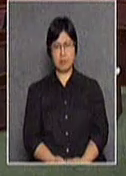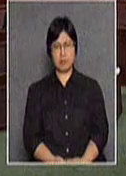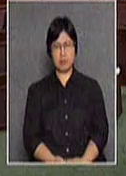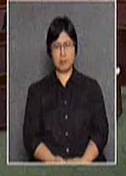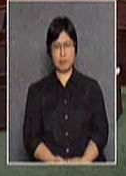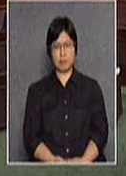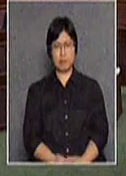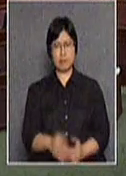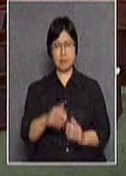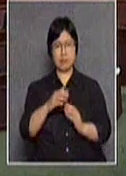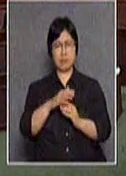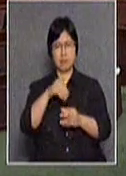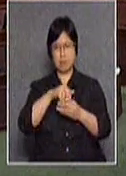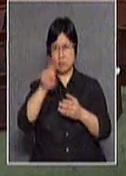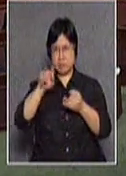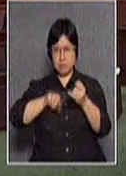停止表決顯示結果。